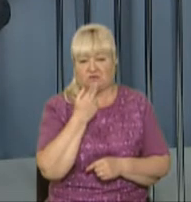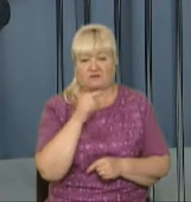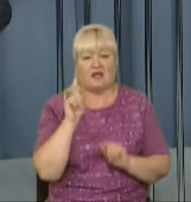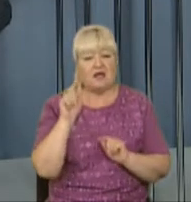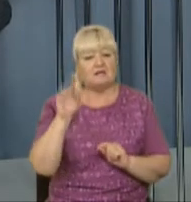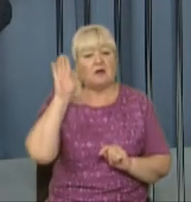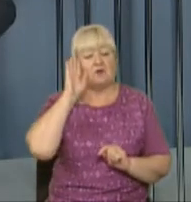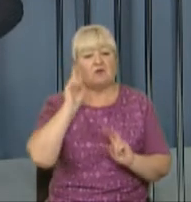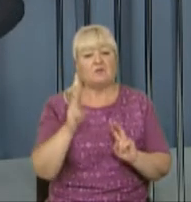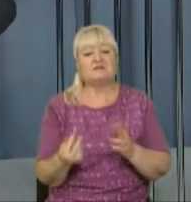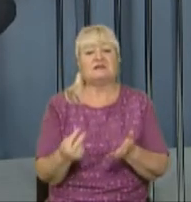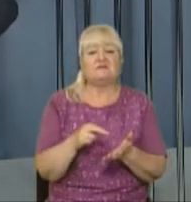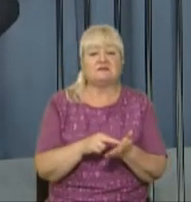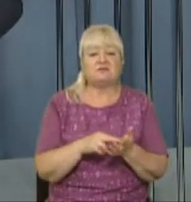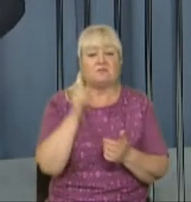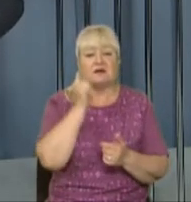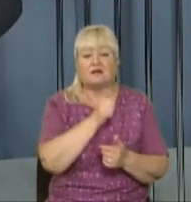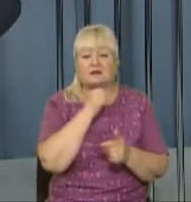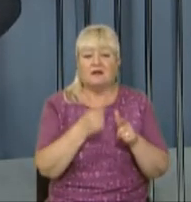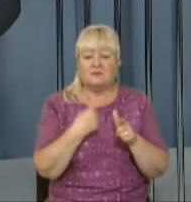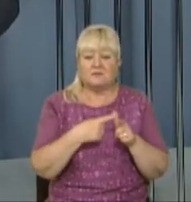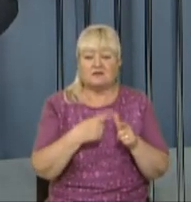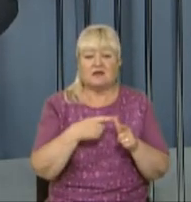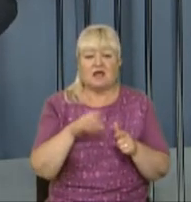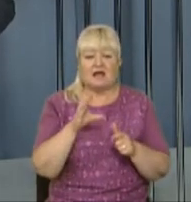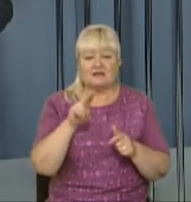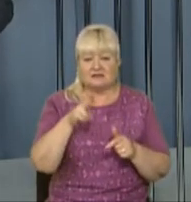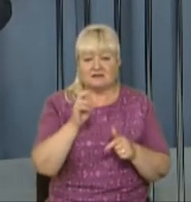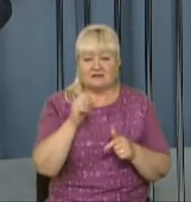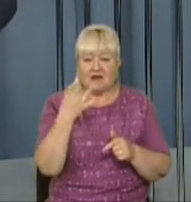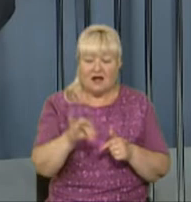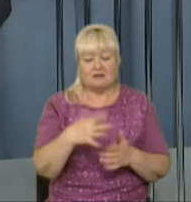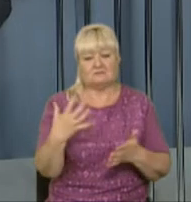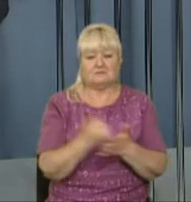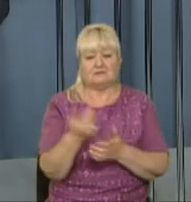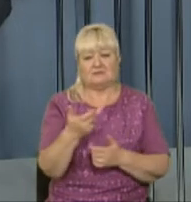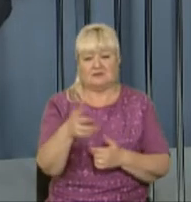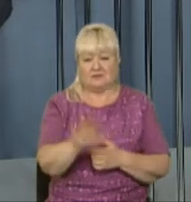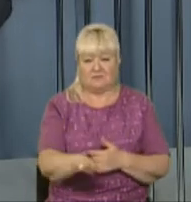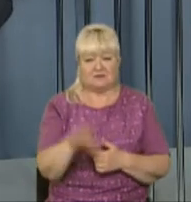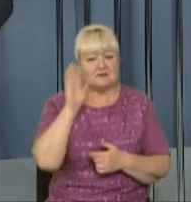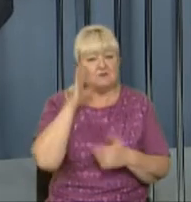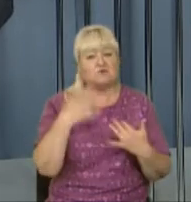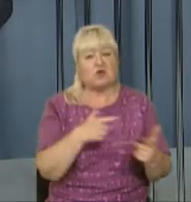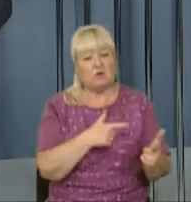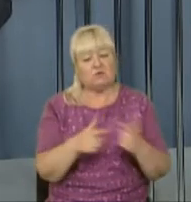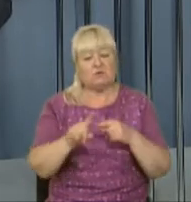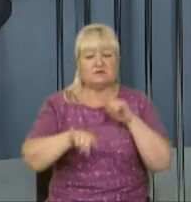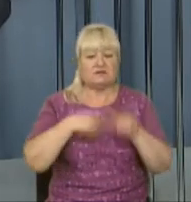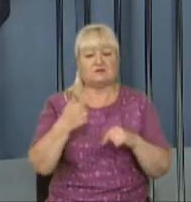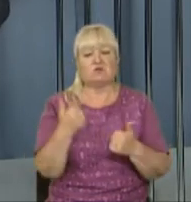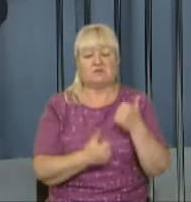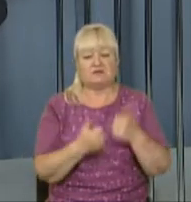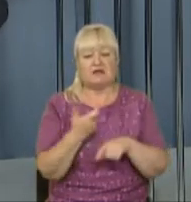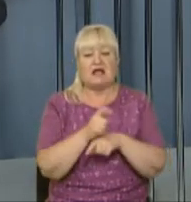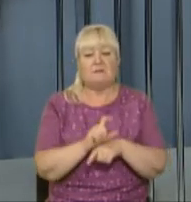Там хлопець, який виступає під псевдонімом Лусі Скай, завоював бронзу. Олександр вже готується до наступних змагань.